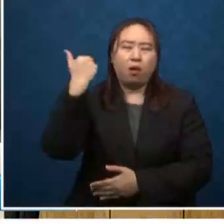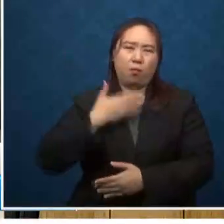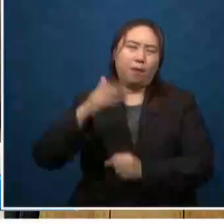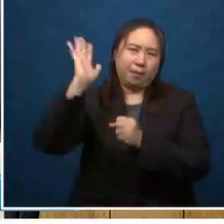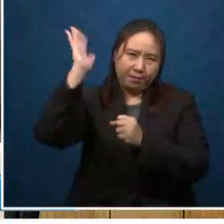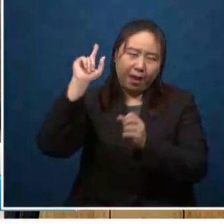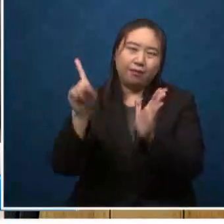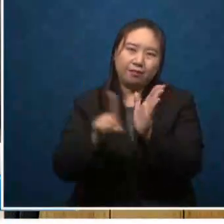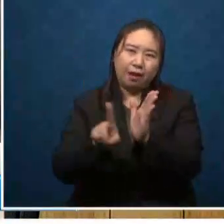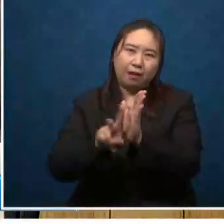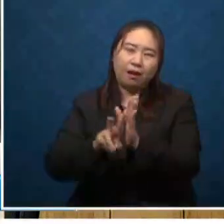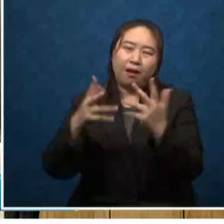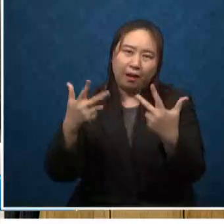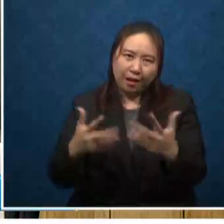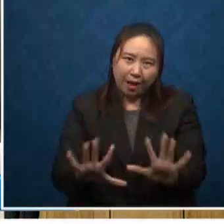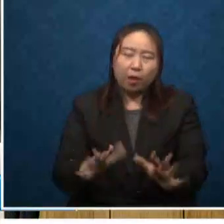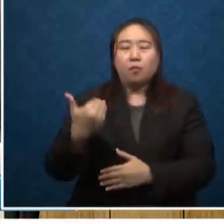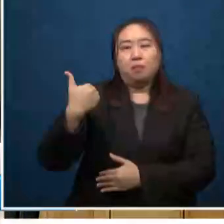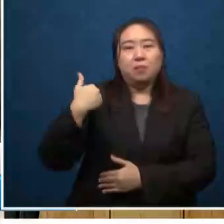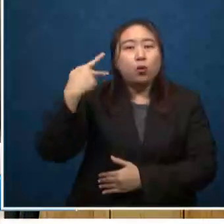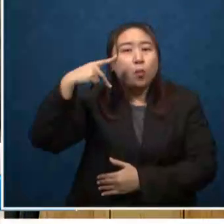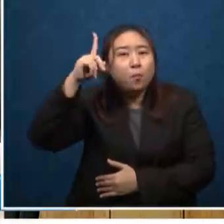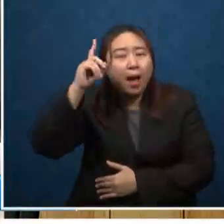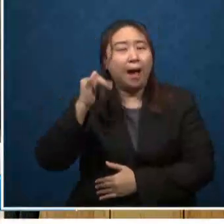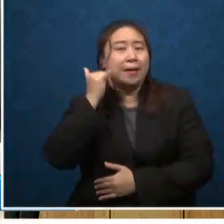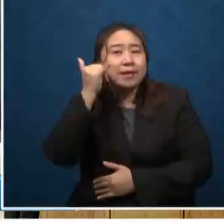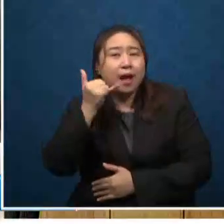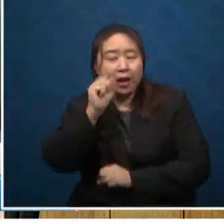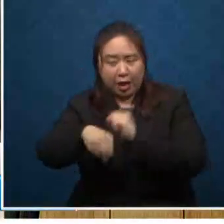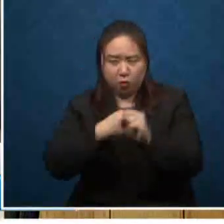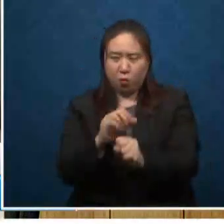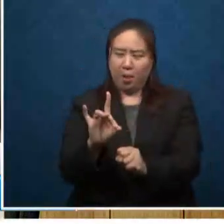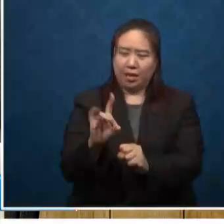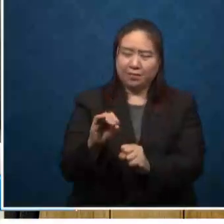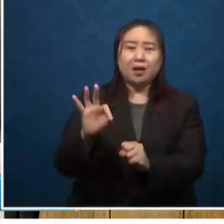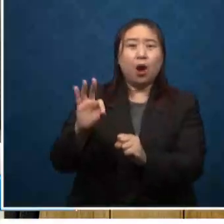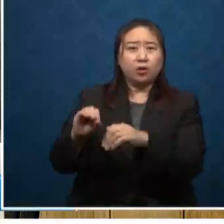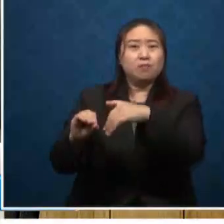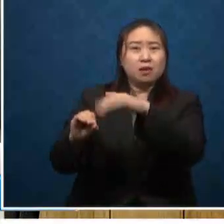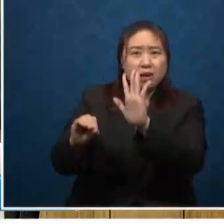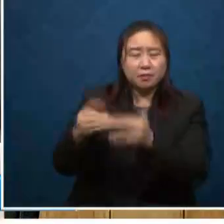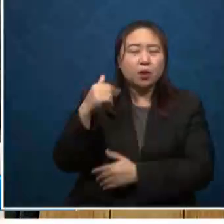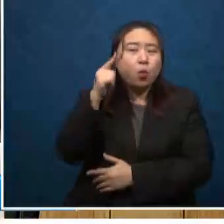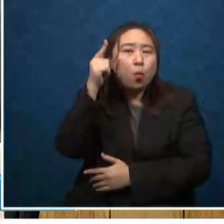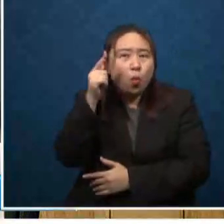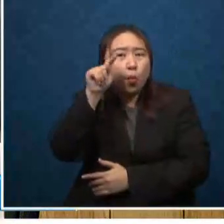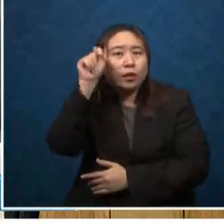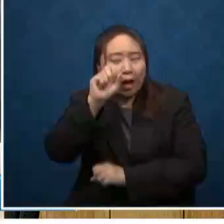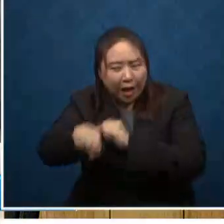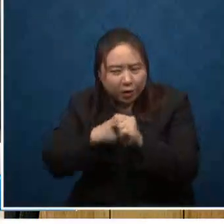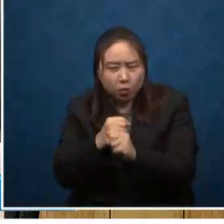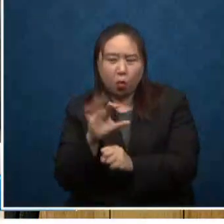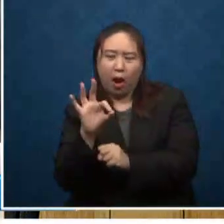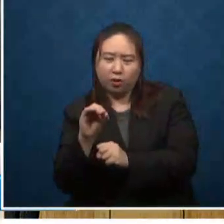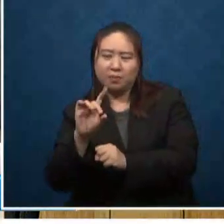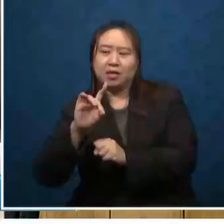ว่าวันนี้มีคุณป้าคุณยายอายุเกิน80 90มีคุณลุงมีคุณตาอายุเกิน90 101เท่า